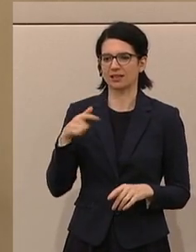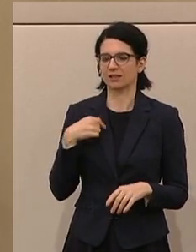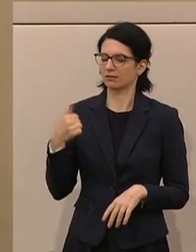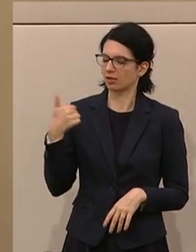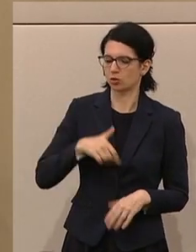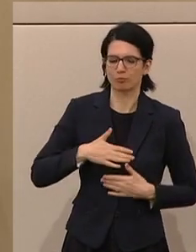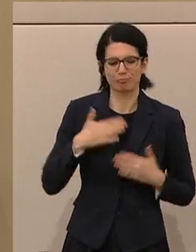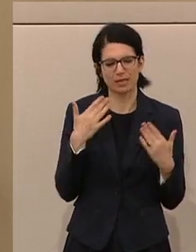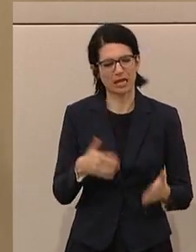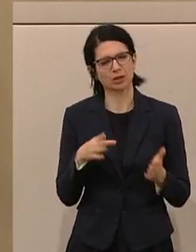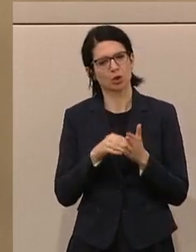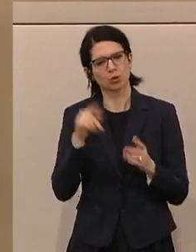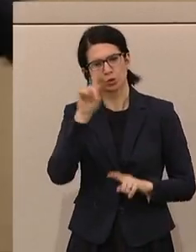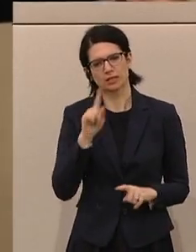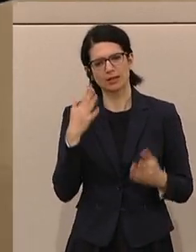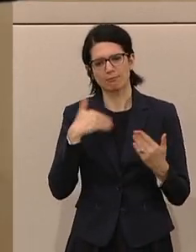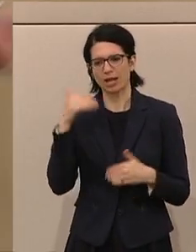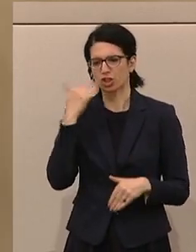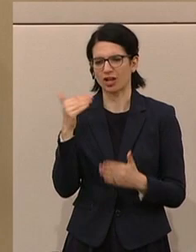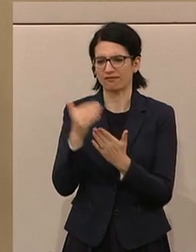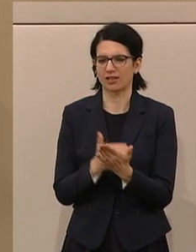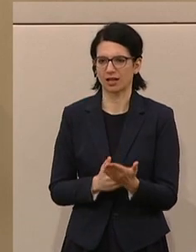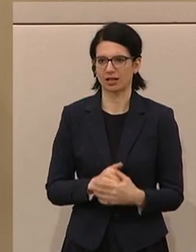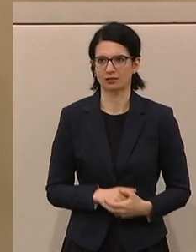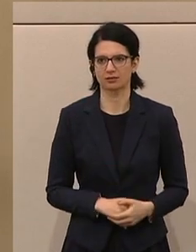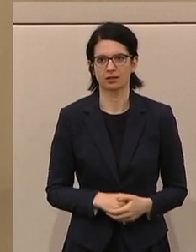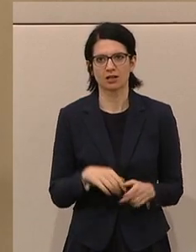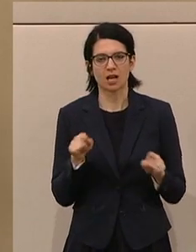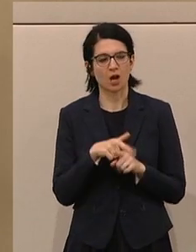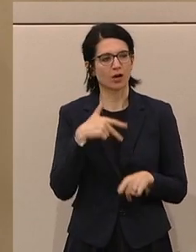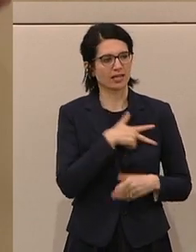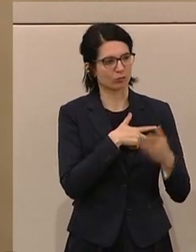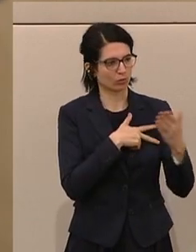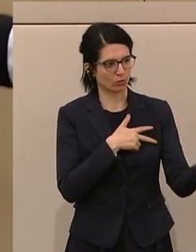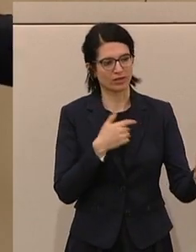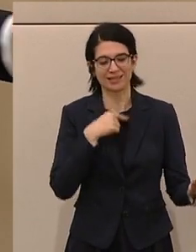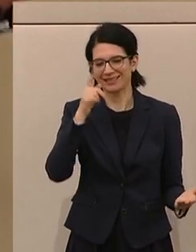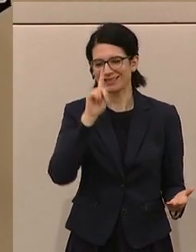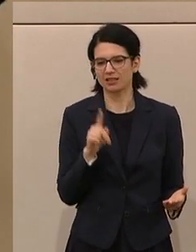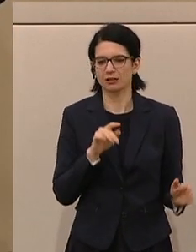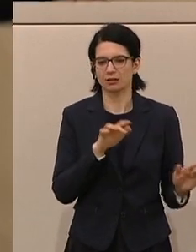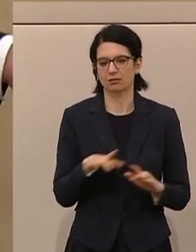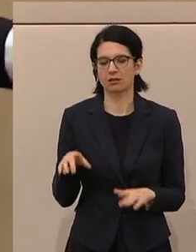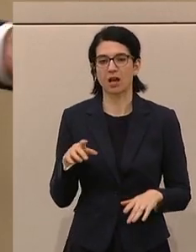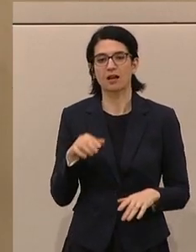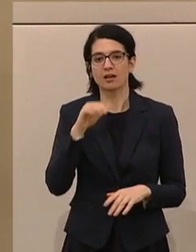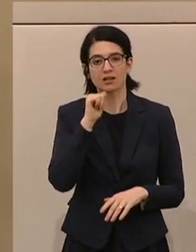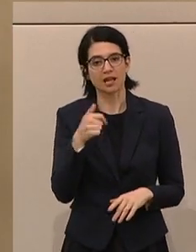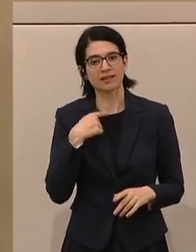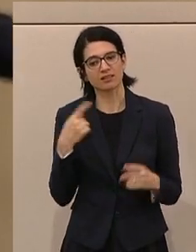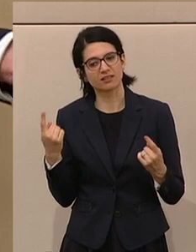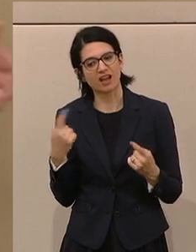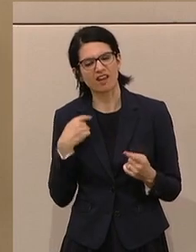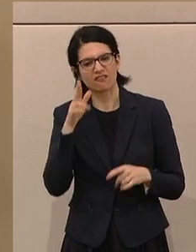im Nutztierbereich, dass wir nachschärfen und ich glaube auch hier die SPÖ zu treffen. Tiere haben keine ideologische